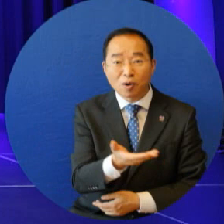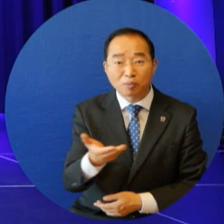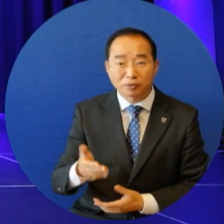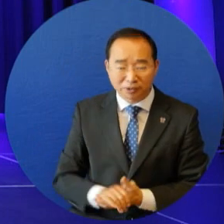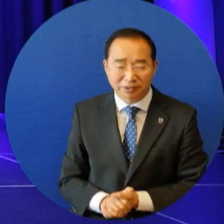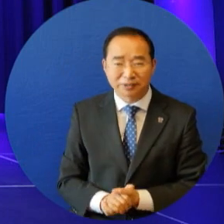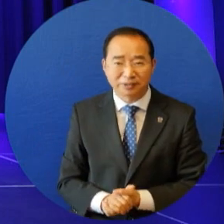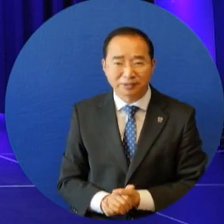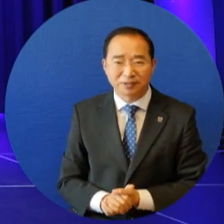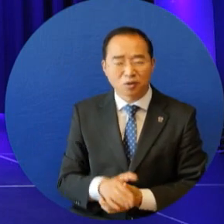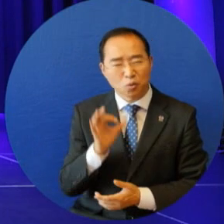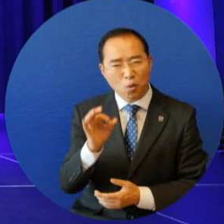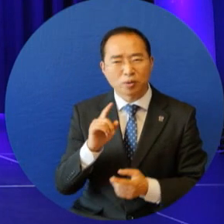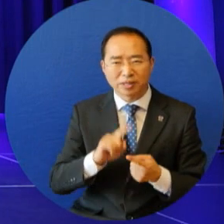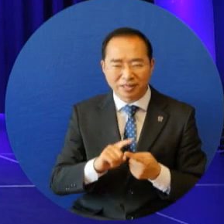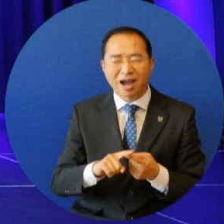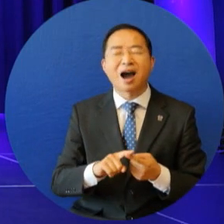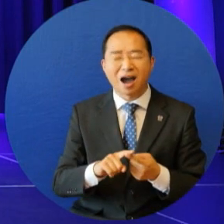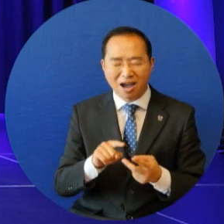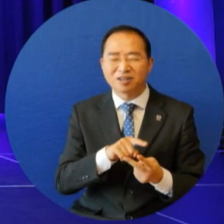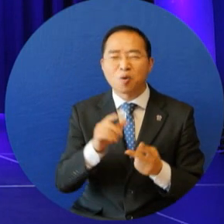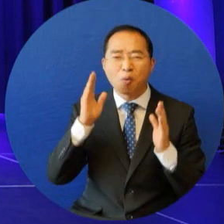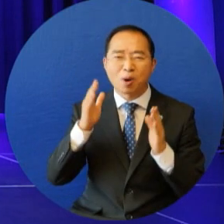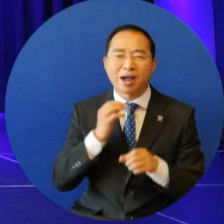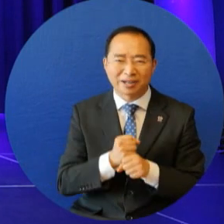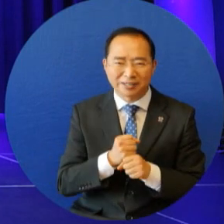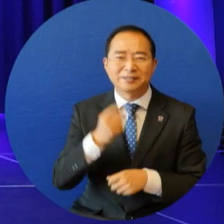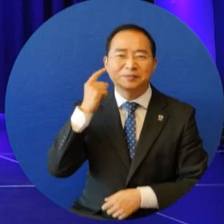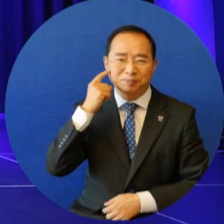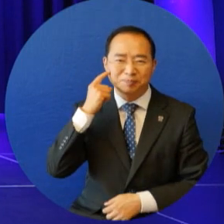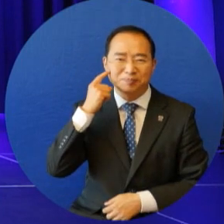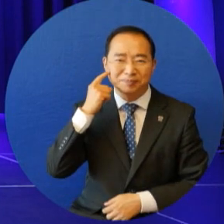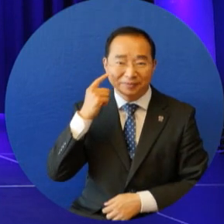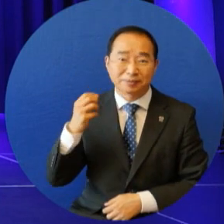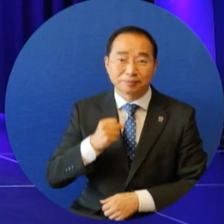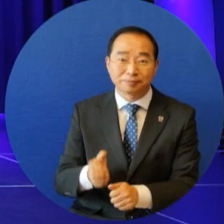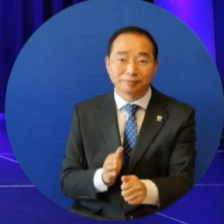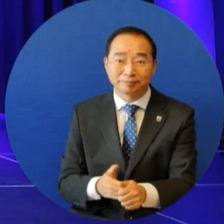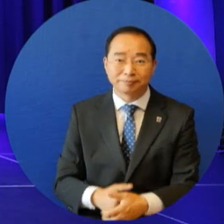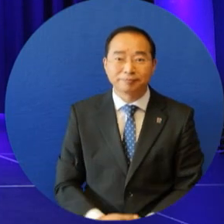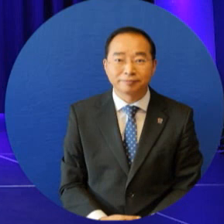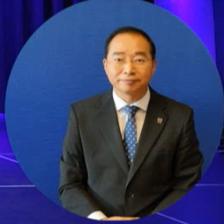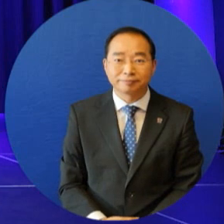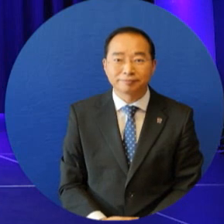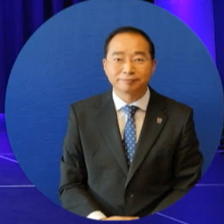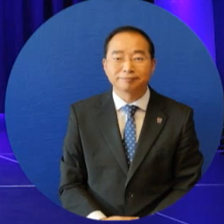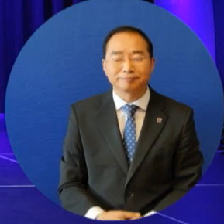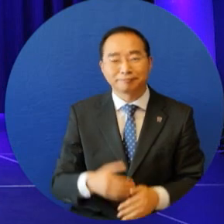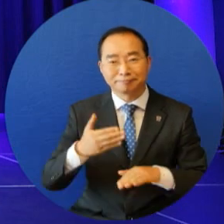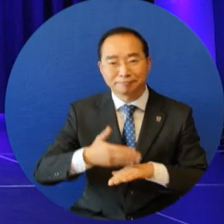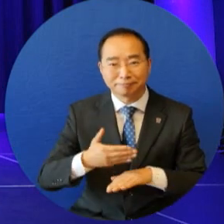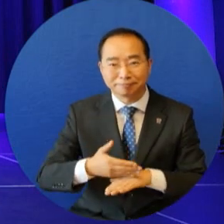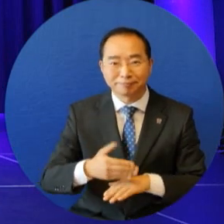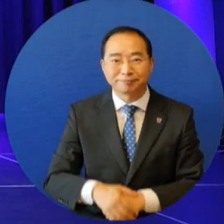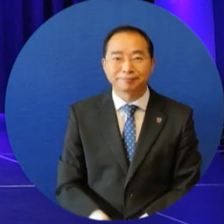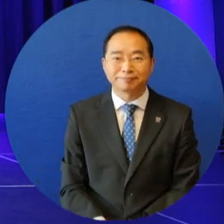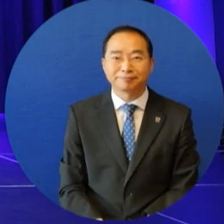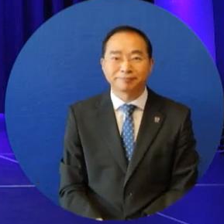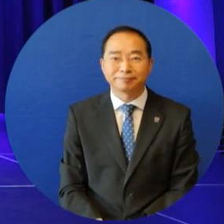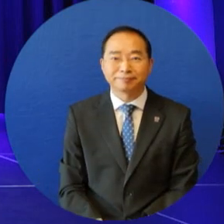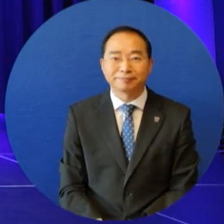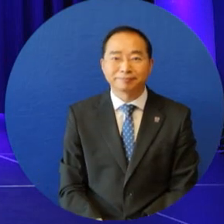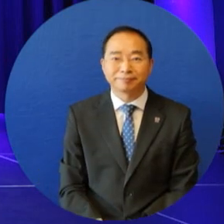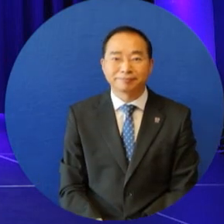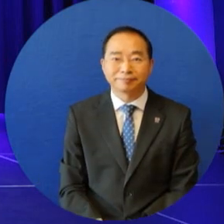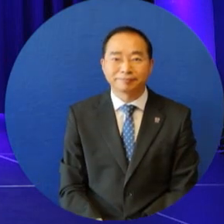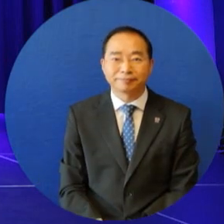앞으로 여러분들이 그러한 마음가짐으로 그 돈에 대한 접근이 이루어지시면 좋겠습니다. 자,